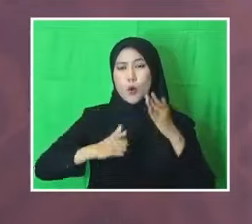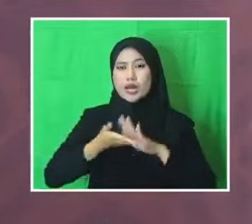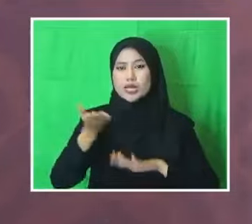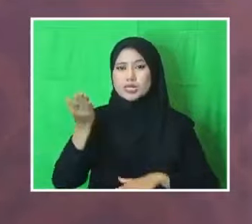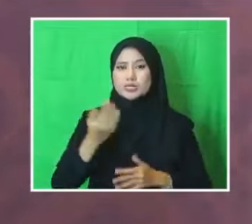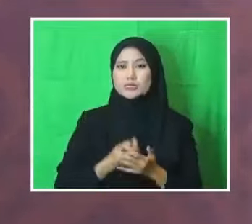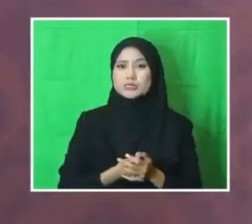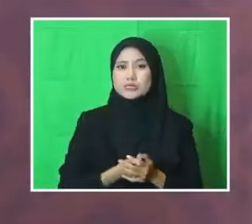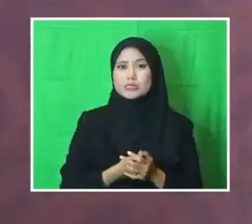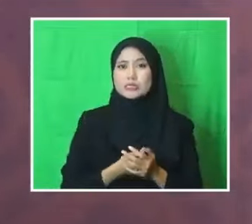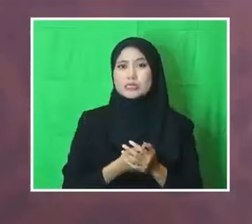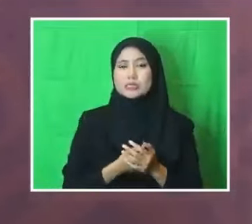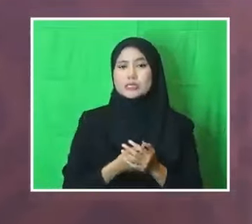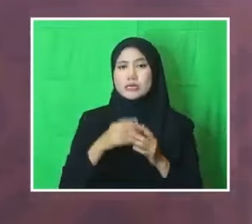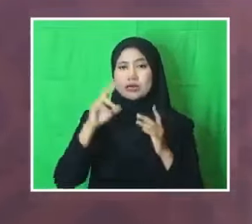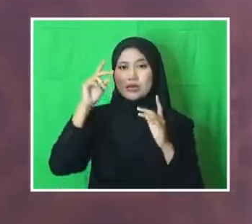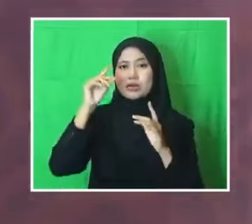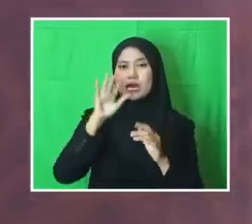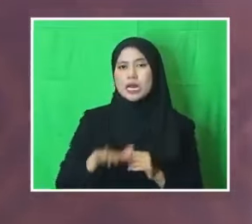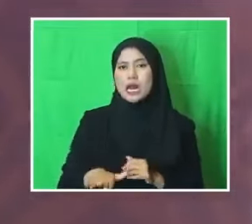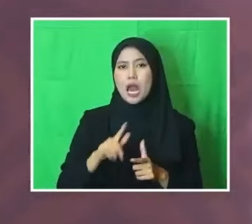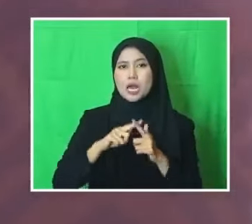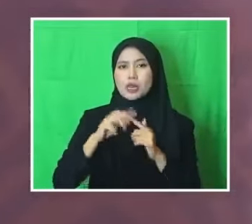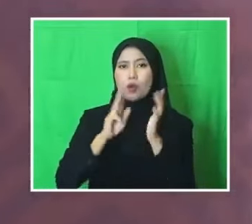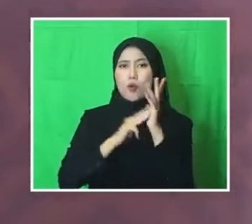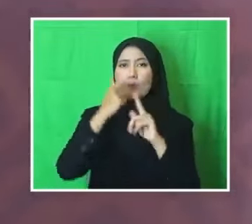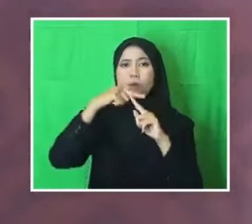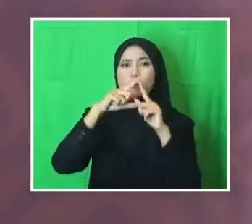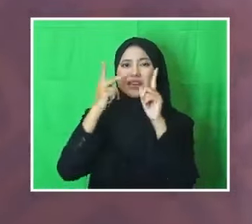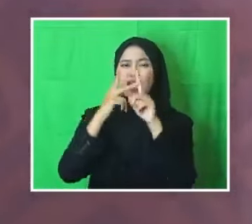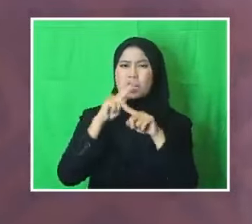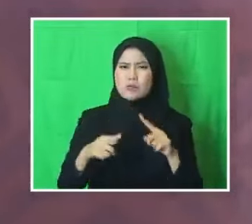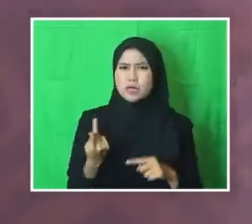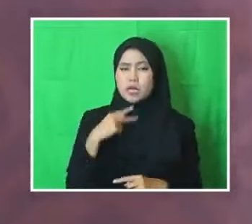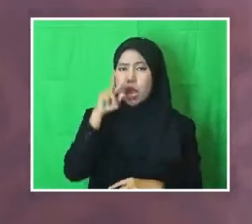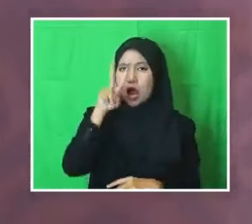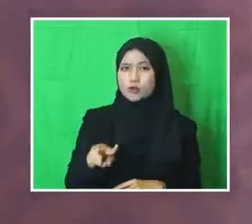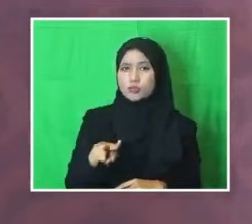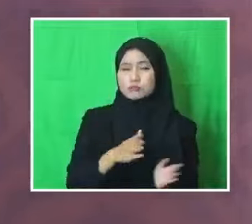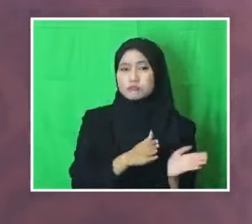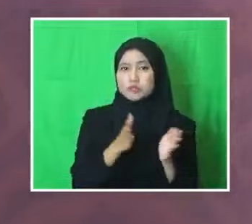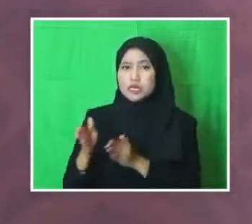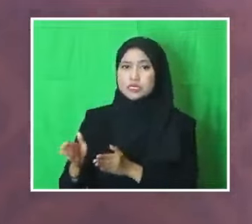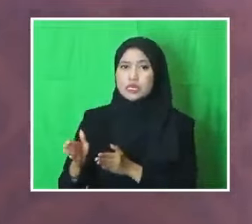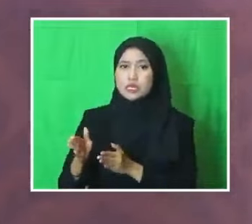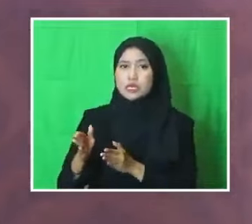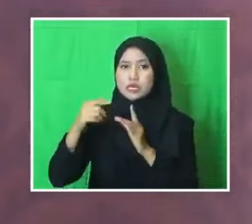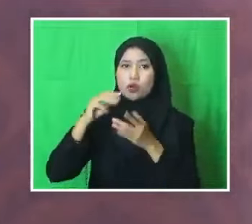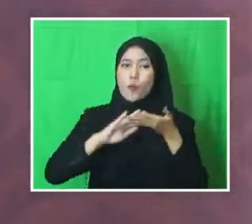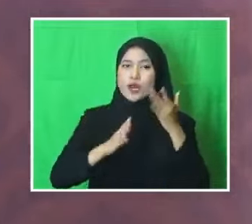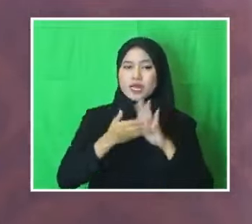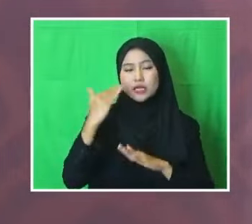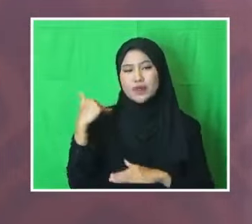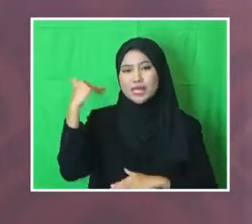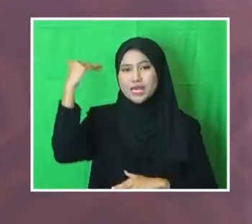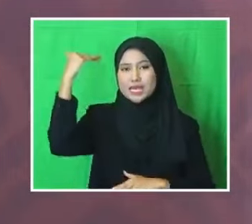rendah atau komoditas mentah tapi kita harus bergeser ke arah komoditas yang lebih